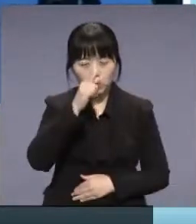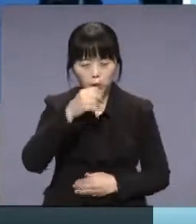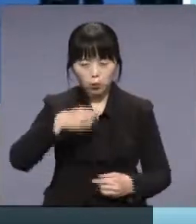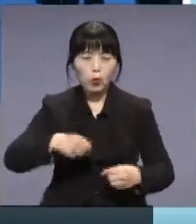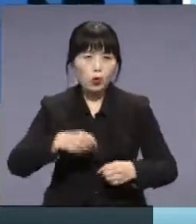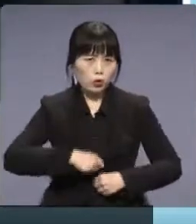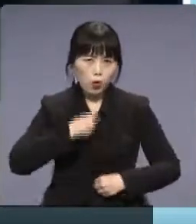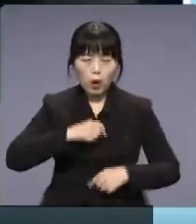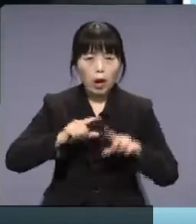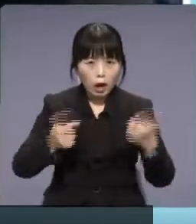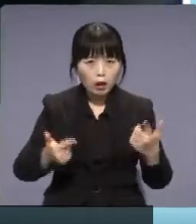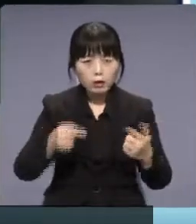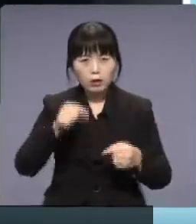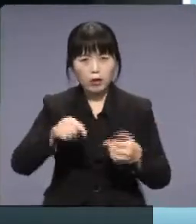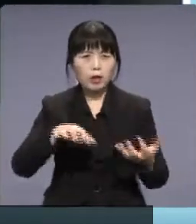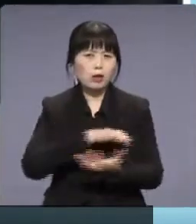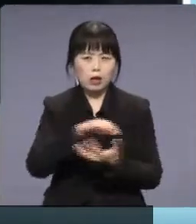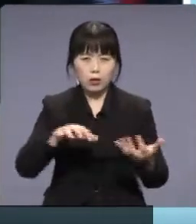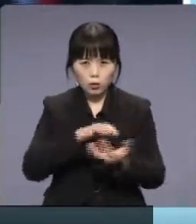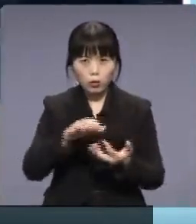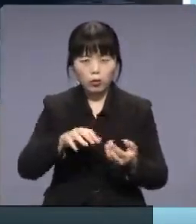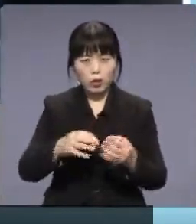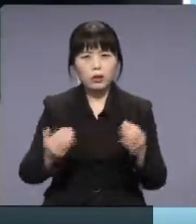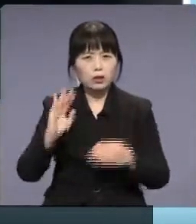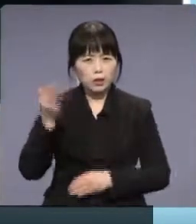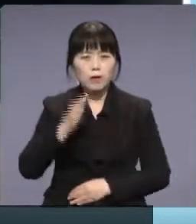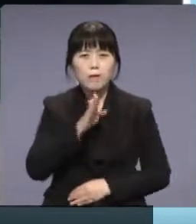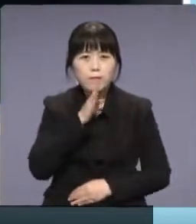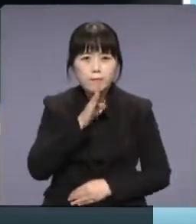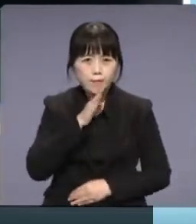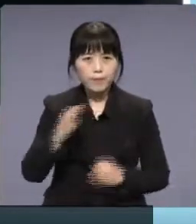정당한지 아닌지를 떠나서 어쨌든 논란이 됐던 건 사실이기 때문에 그런 것